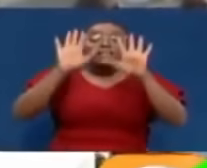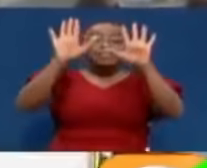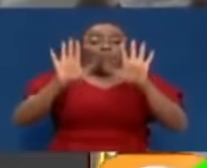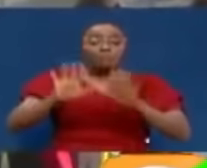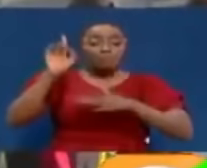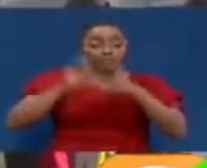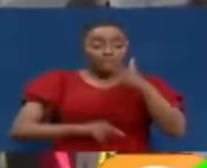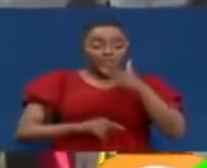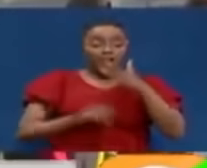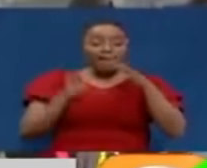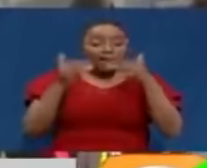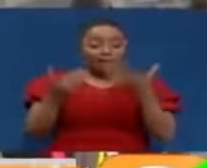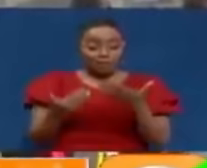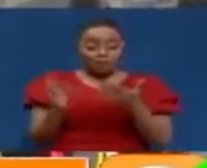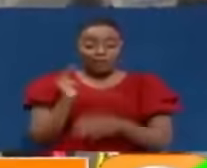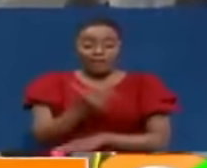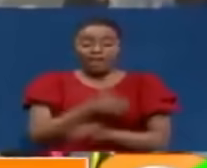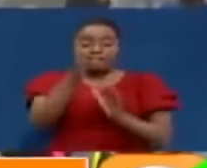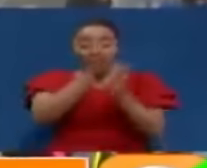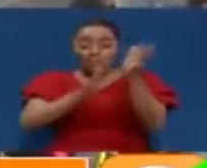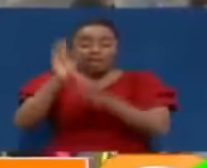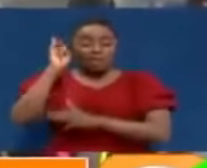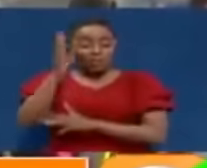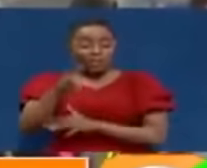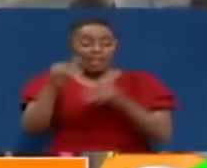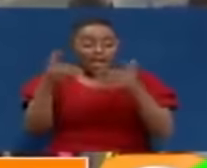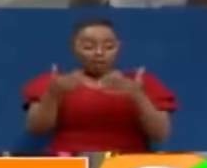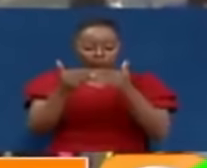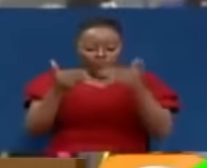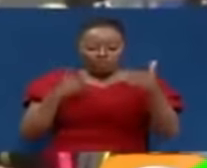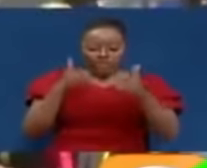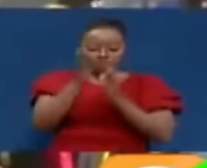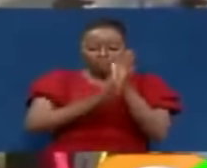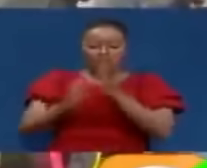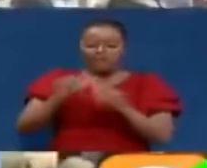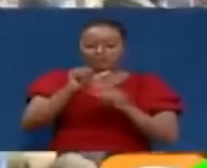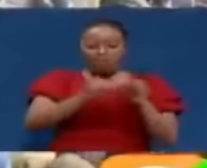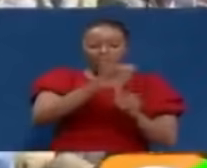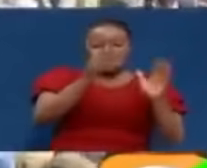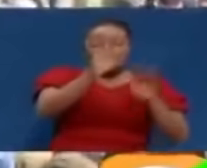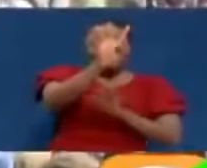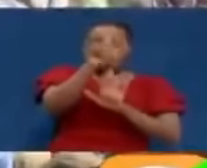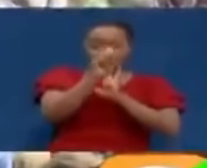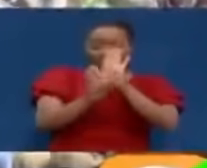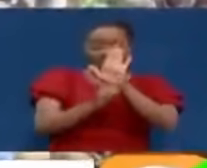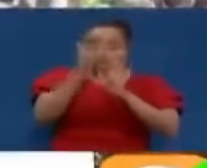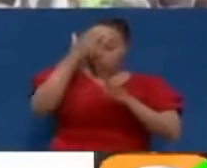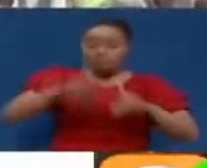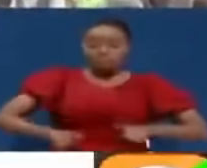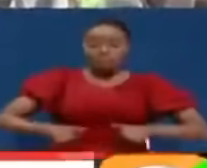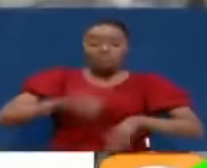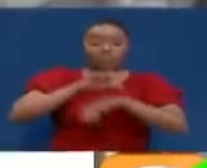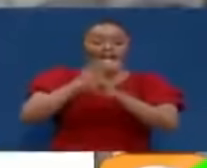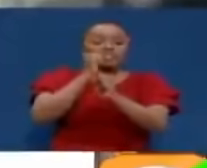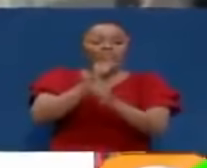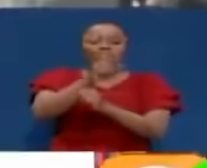sasa ni vile tutapanga, vile tulikuwa tumepanga mambo ya Big Four ili vijana wapate